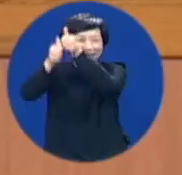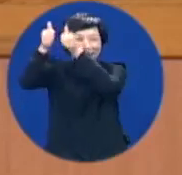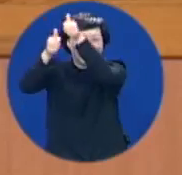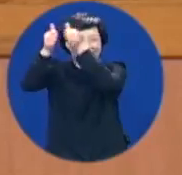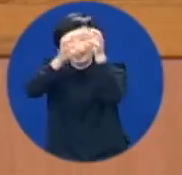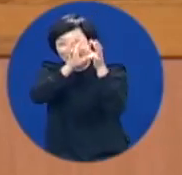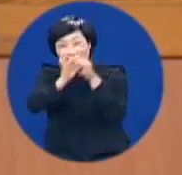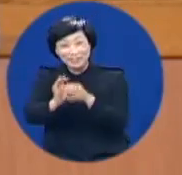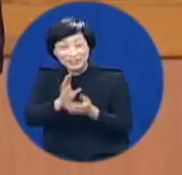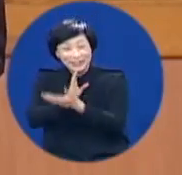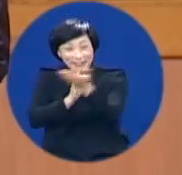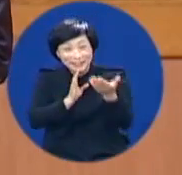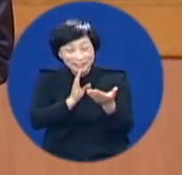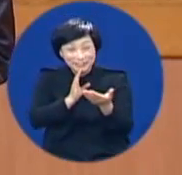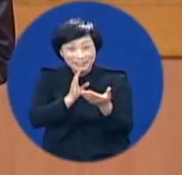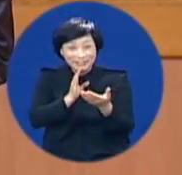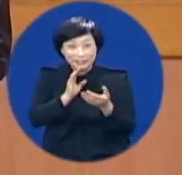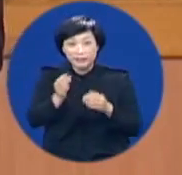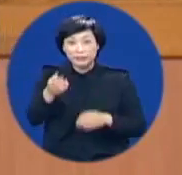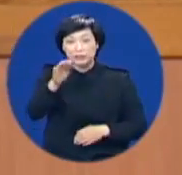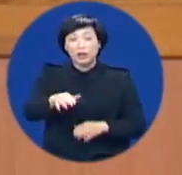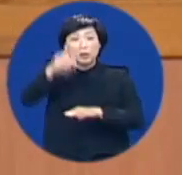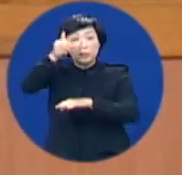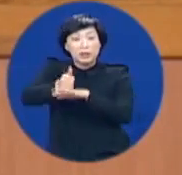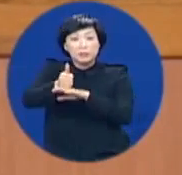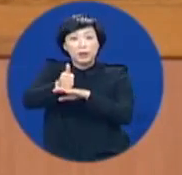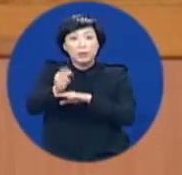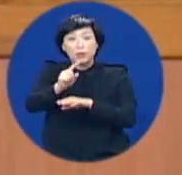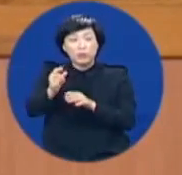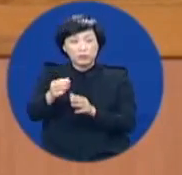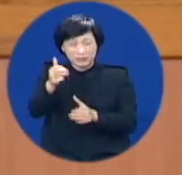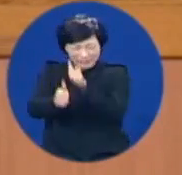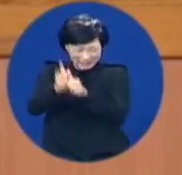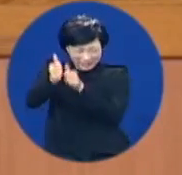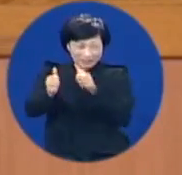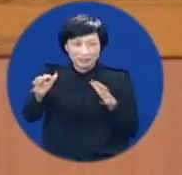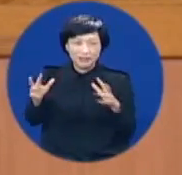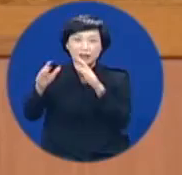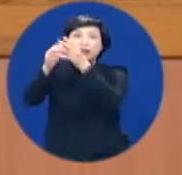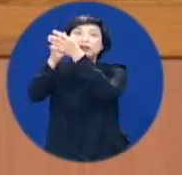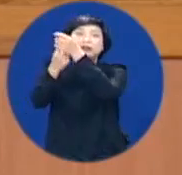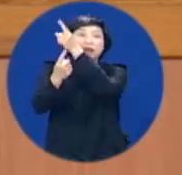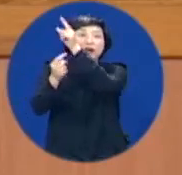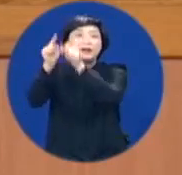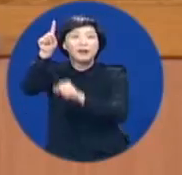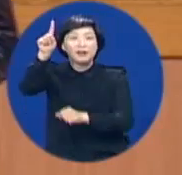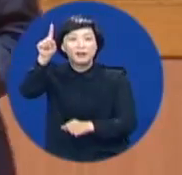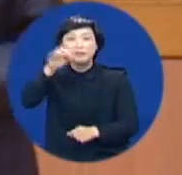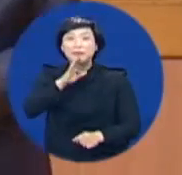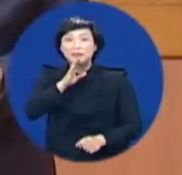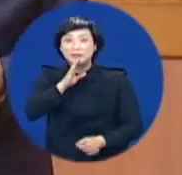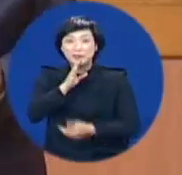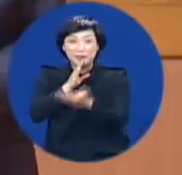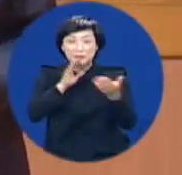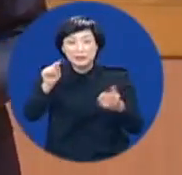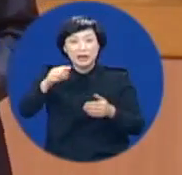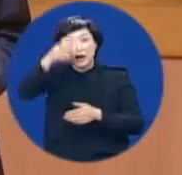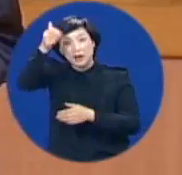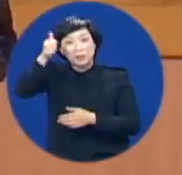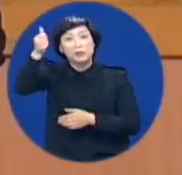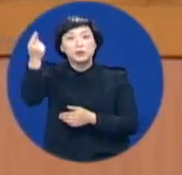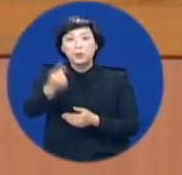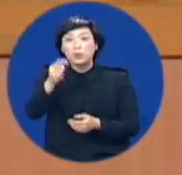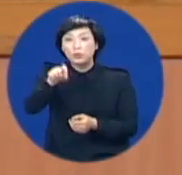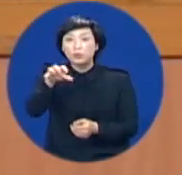할아버지, 다음 할아버지. 마지막은 하나밖에 남지 않겠어요? 하나. 그럼 그 할아버지는